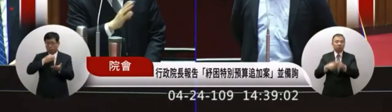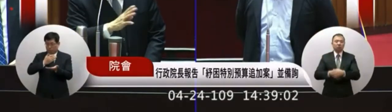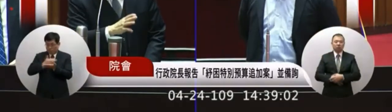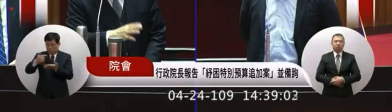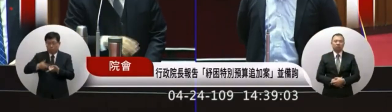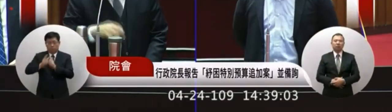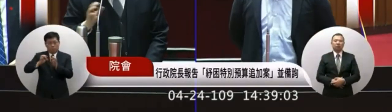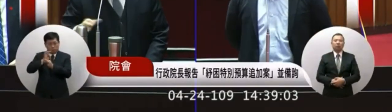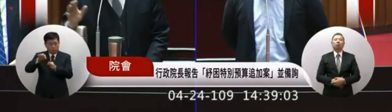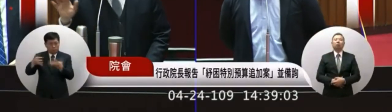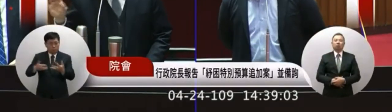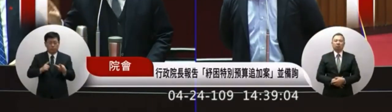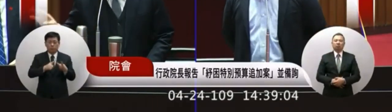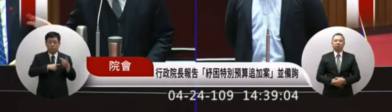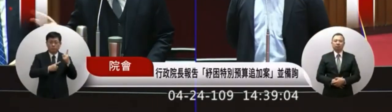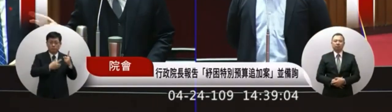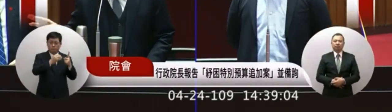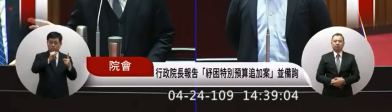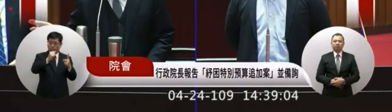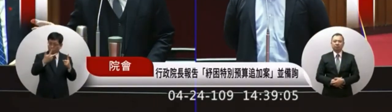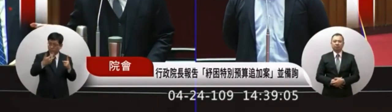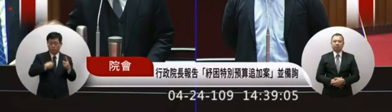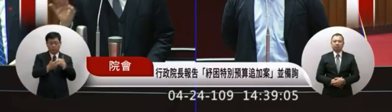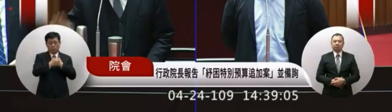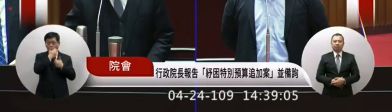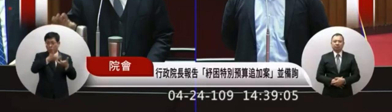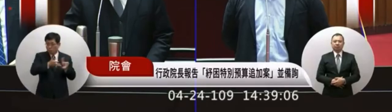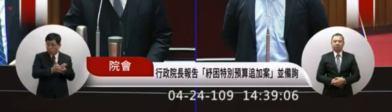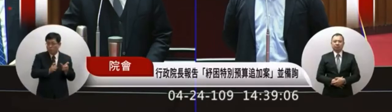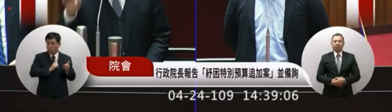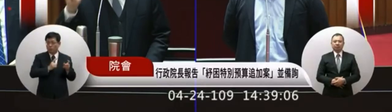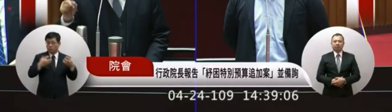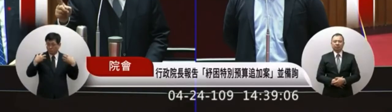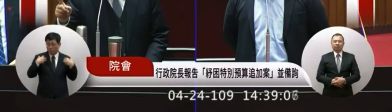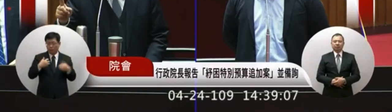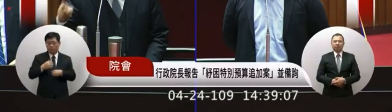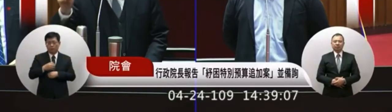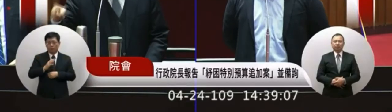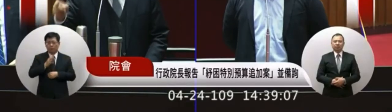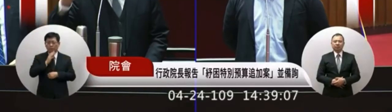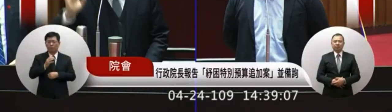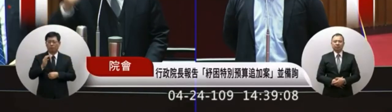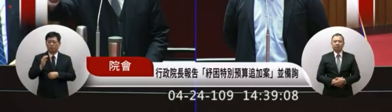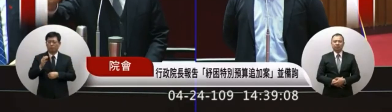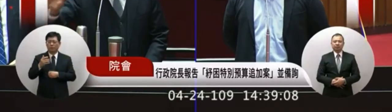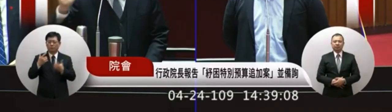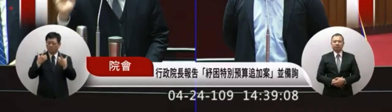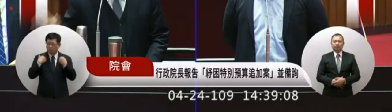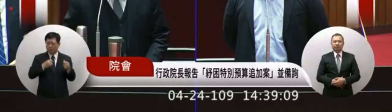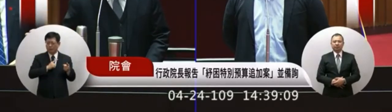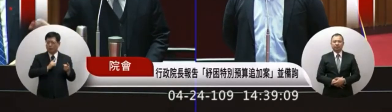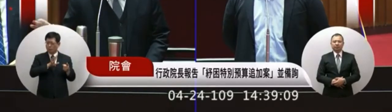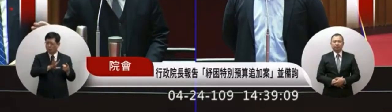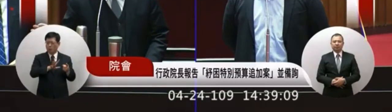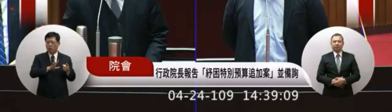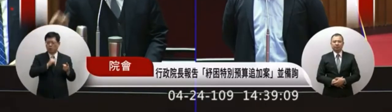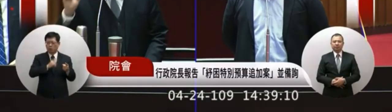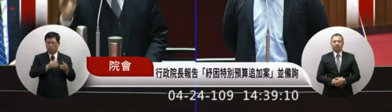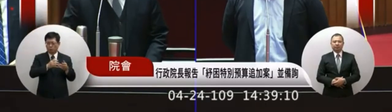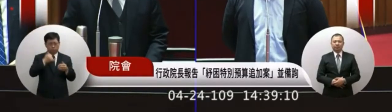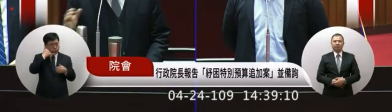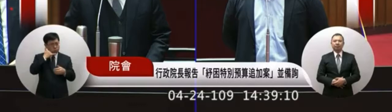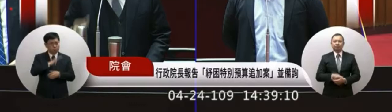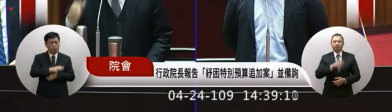困正式的啦。啊，1957是卫福部，但是有哪是感觉本来伊都有即个